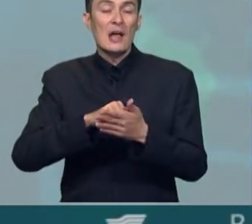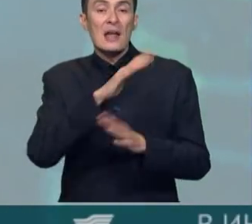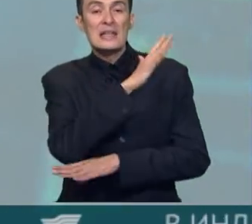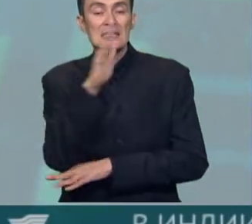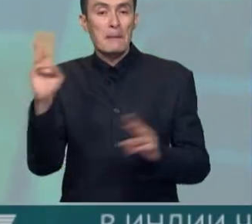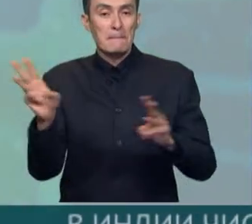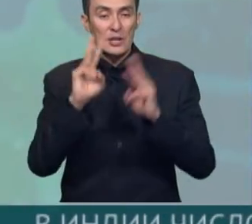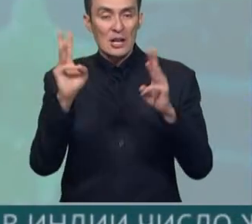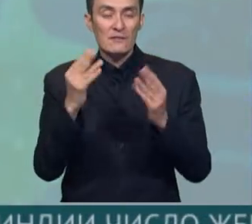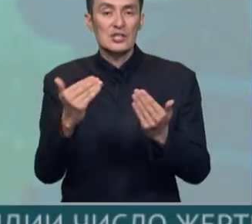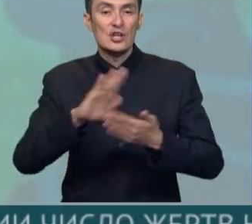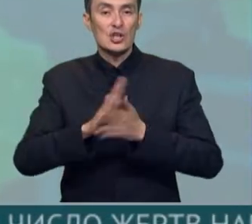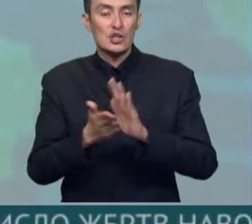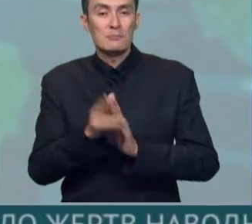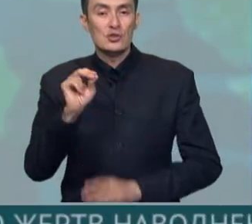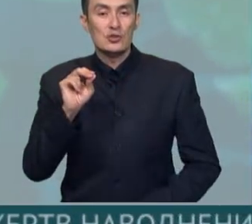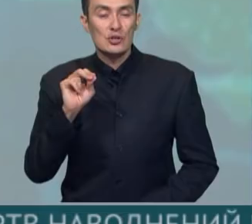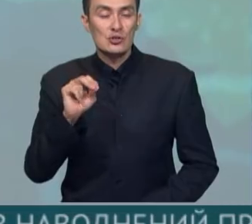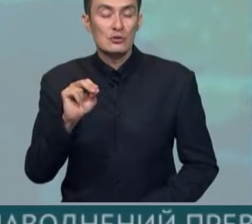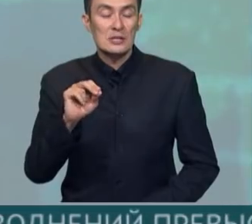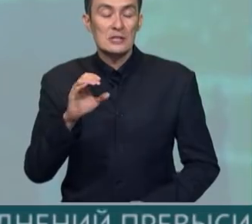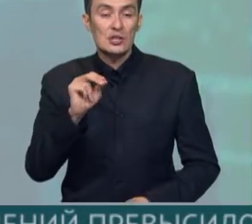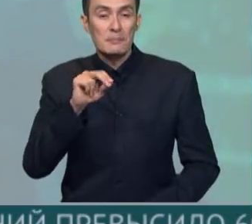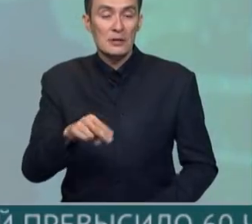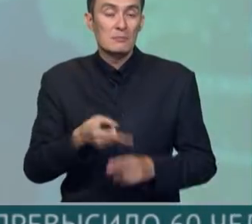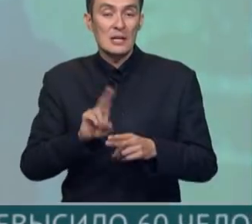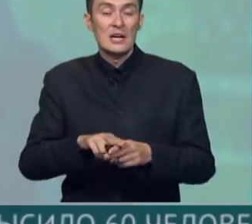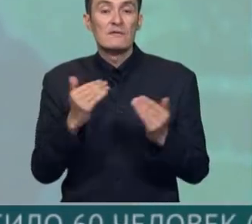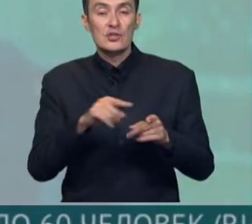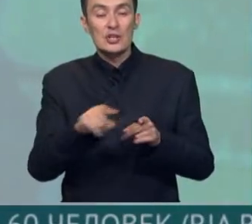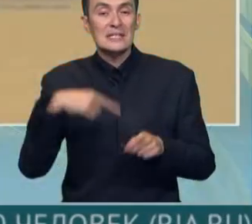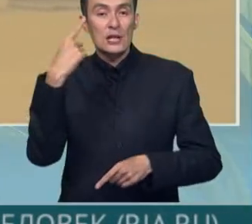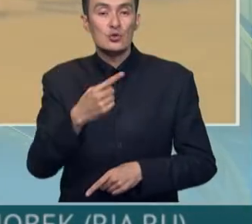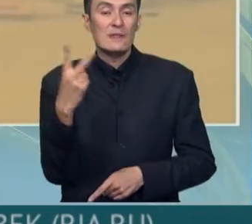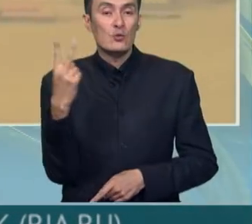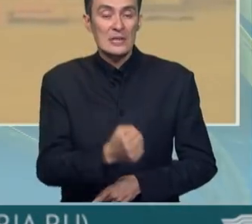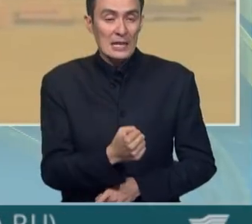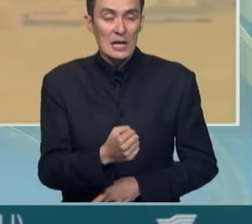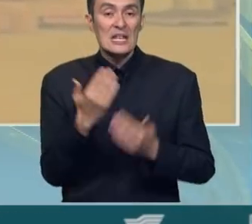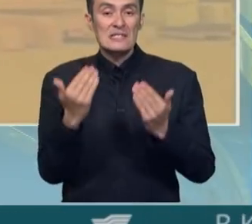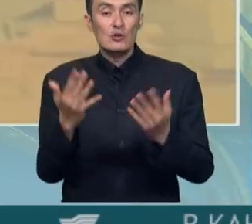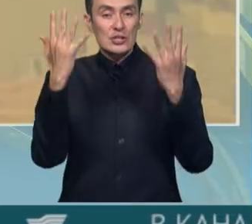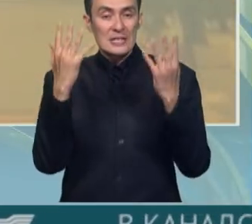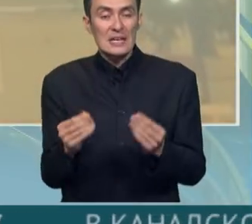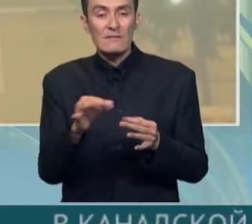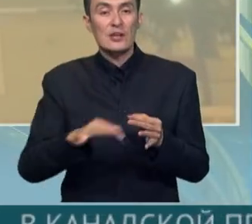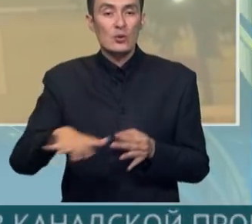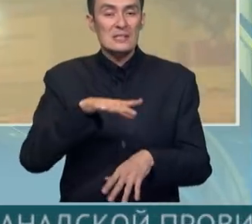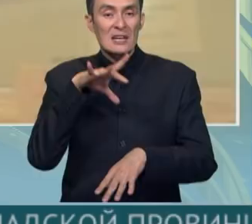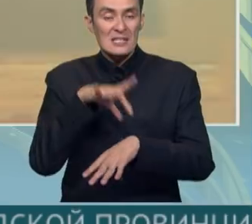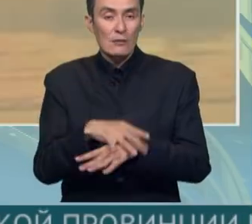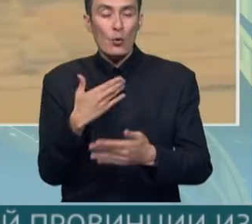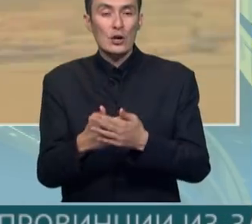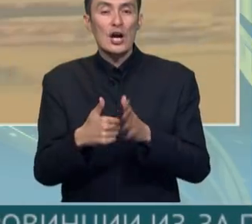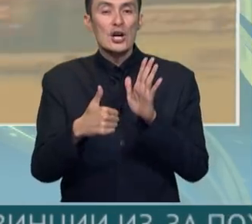пожаров власти ввели режим чрезвычайной ситуации. Он будет действовать на протяжении следующих 2 недель. На сегодняшний день в регионе